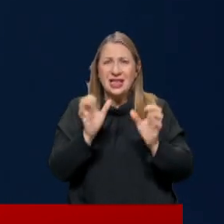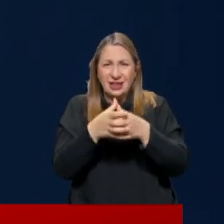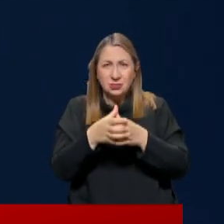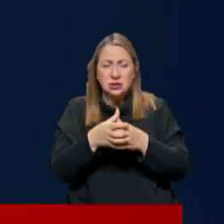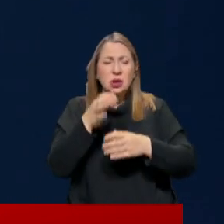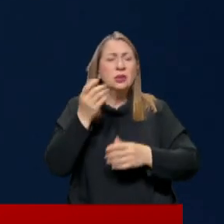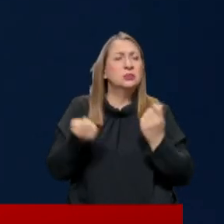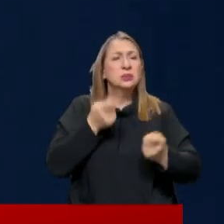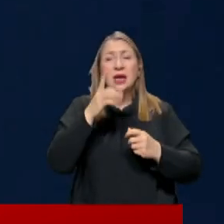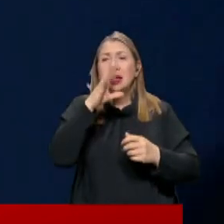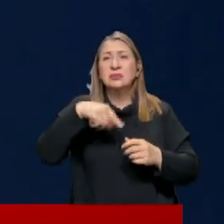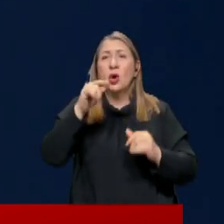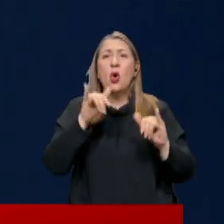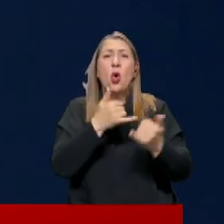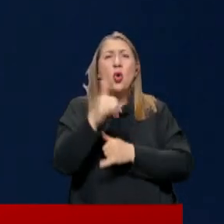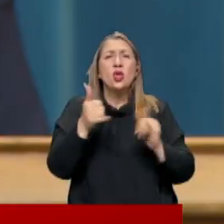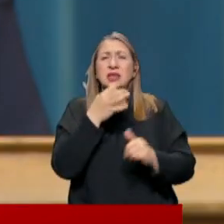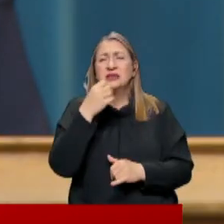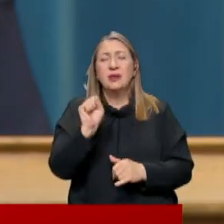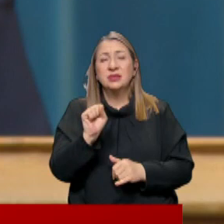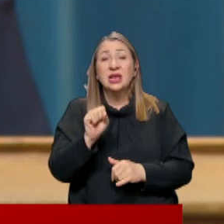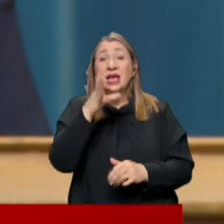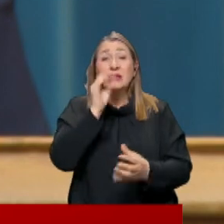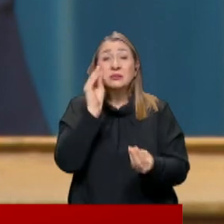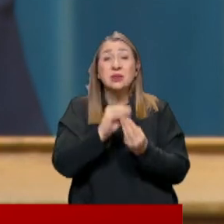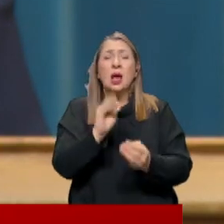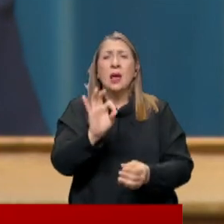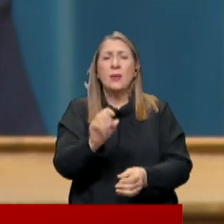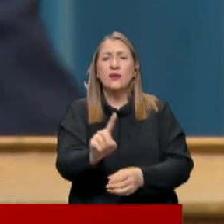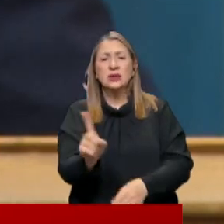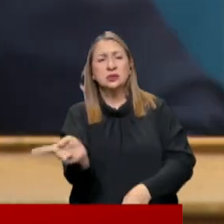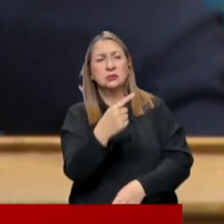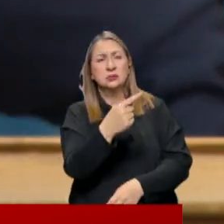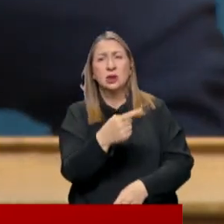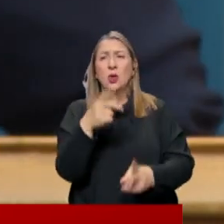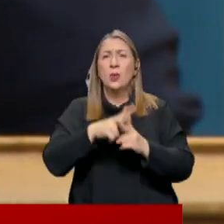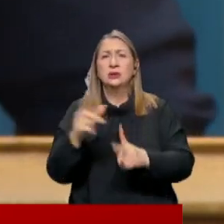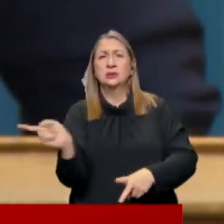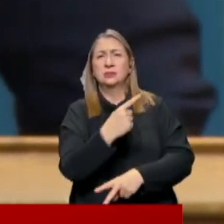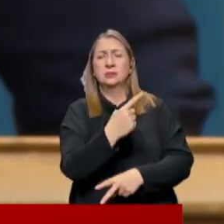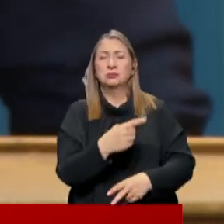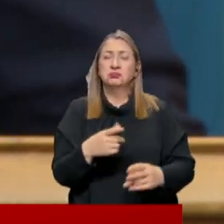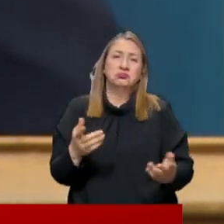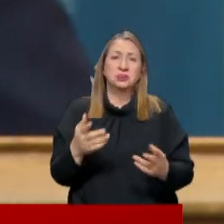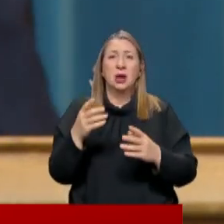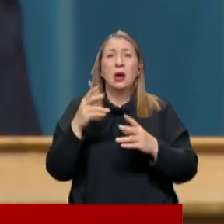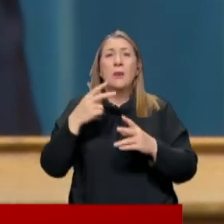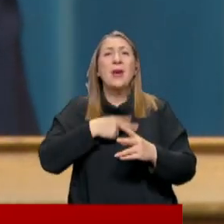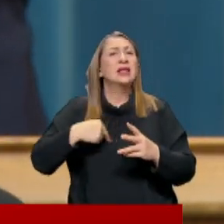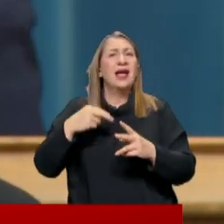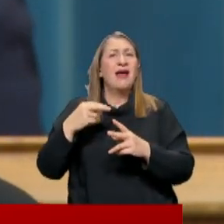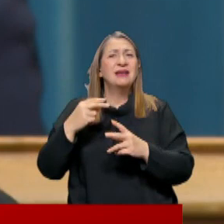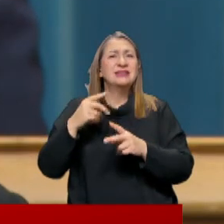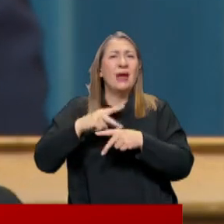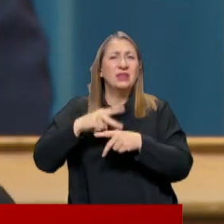halinde Kimsenin oyun oynamasına izin vermeyiz için zam yaptı daral müfettiş gönderelim polis gönderelim Efendimiz abi zaman